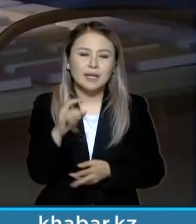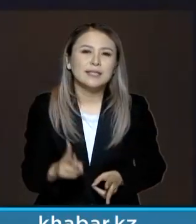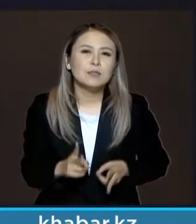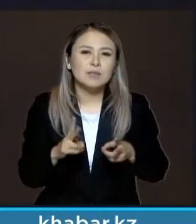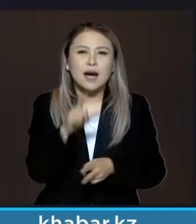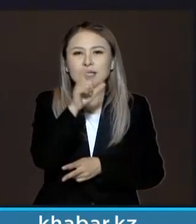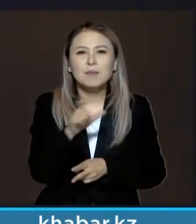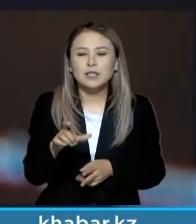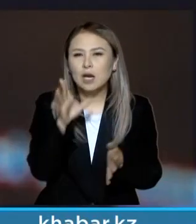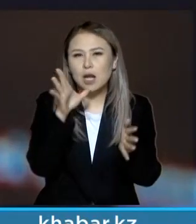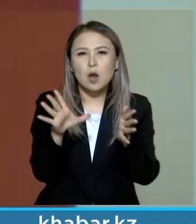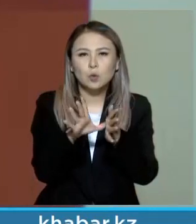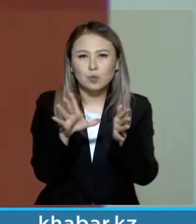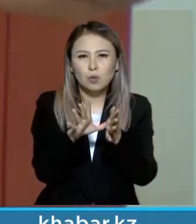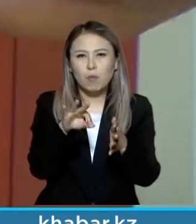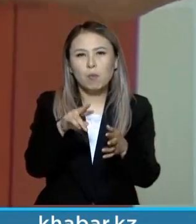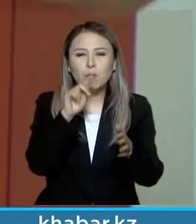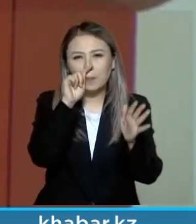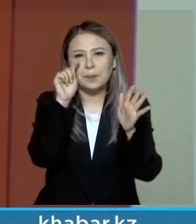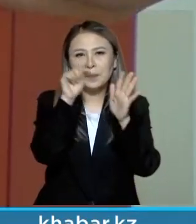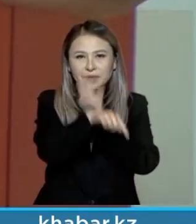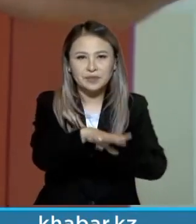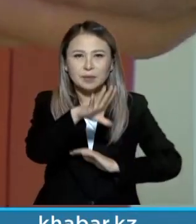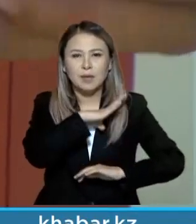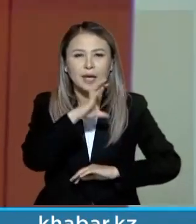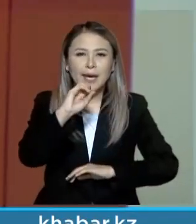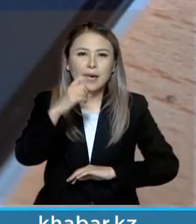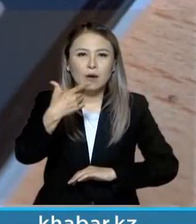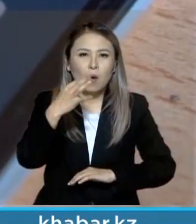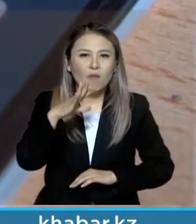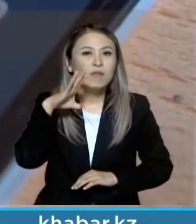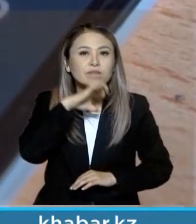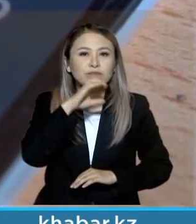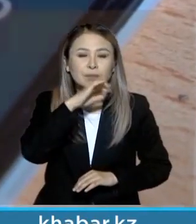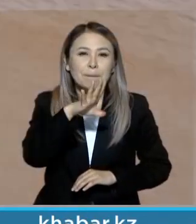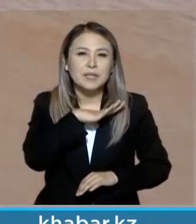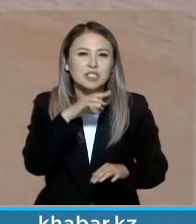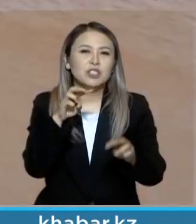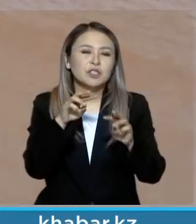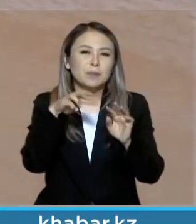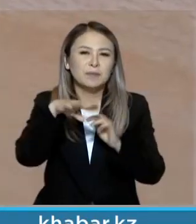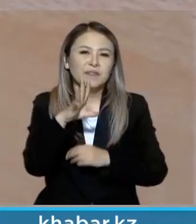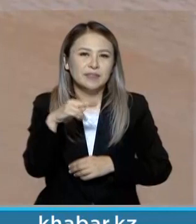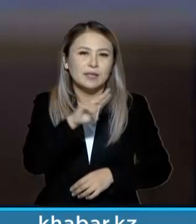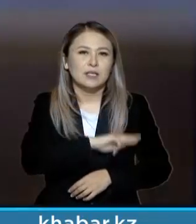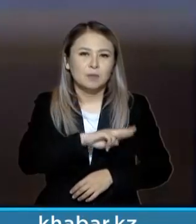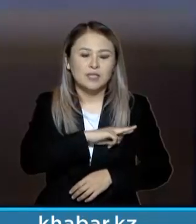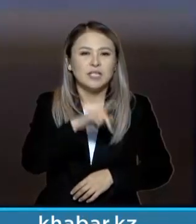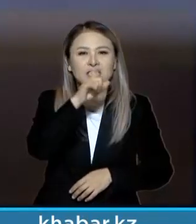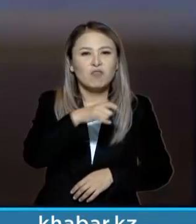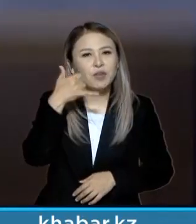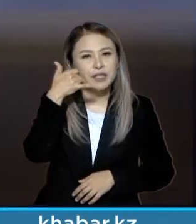қылмыскерлер азаматтардың электронды үкімет порталына кіріп, барлық жеке мәліметтерін ұрлайтын болған. Сондықтан ішкі істер министрлігі